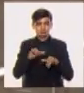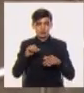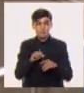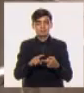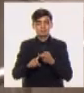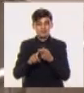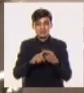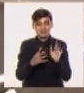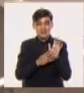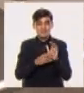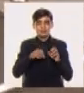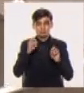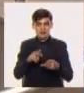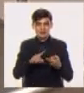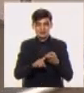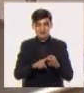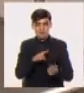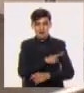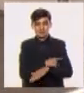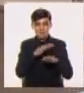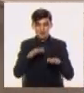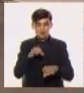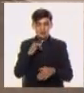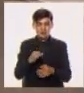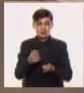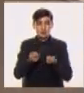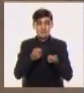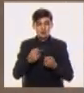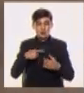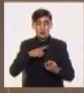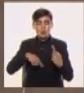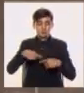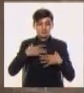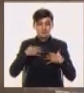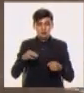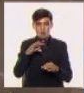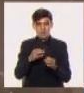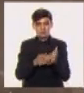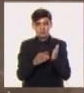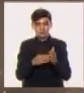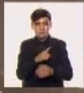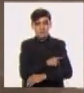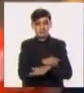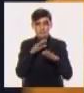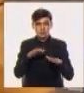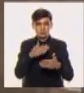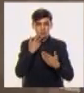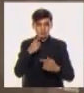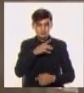в 9 инфекционных стационарах. Ранее руководитель общественного здоровья заявил о нехватке мест в больницах.